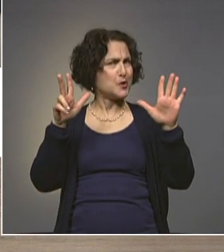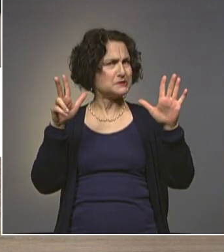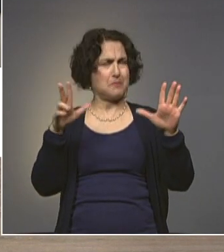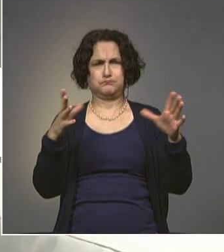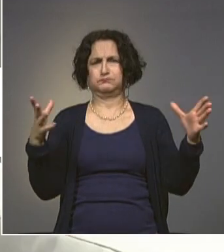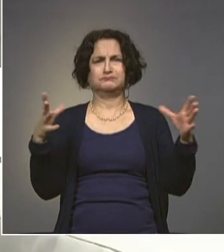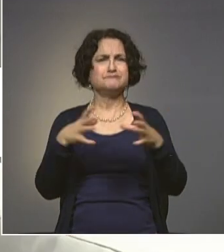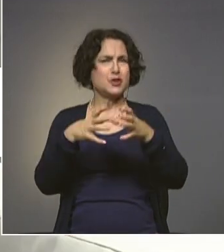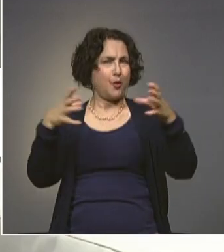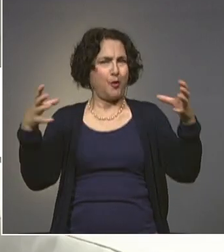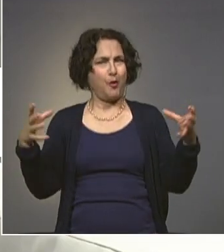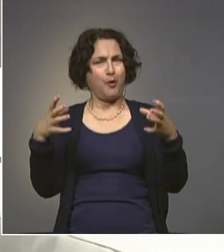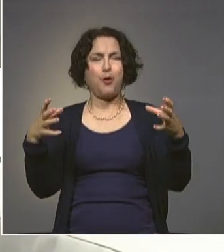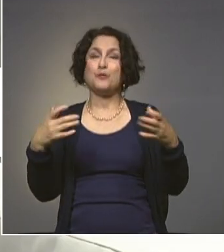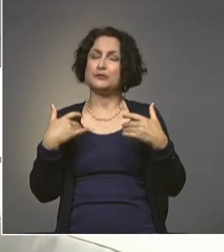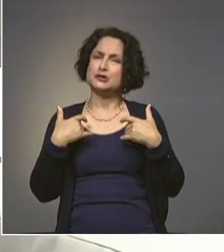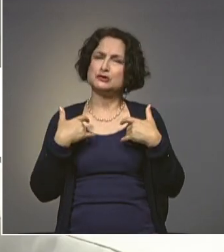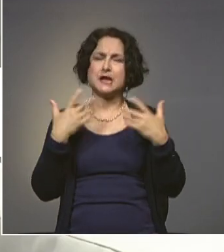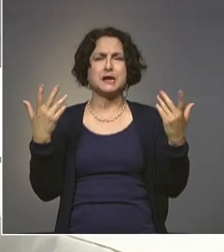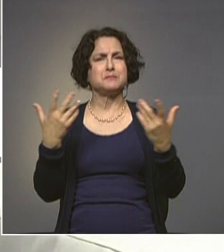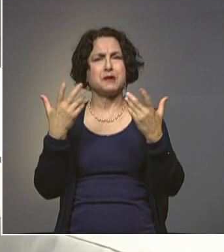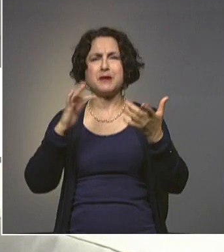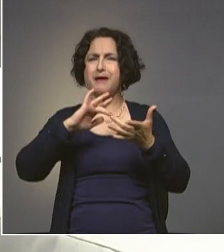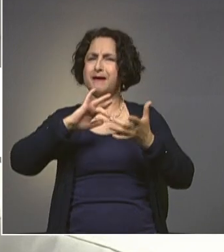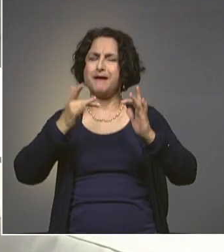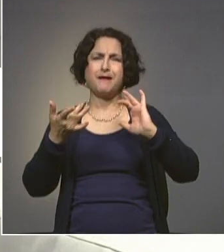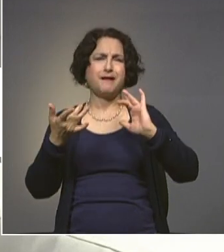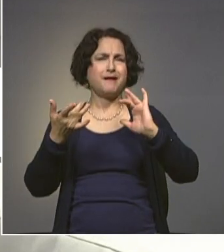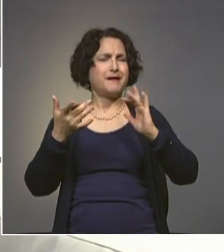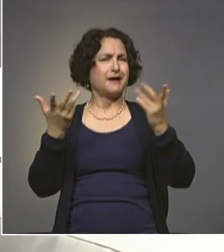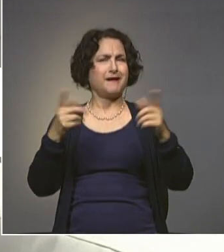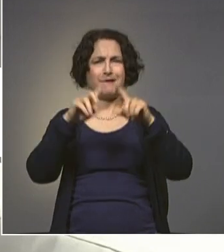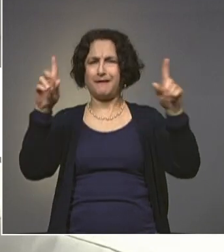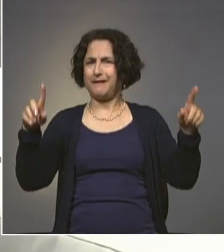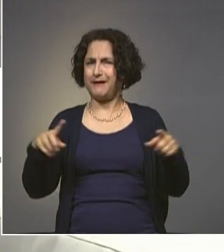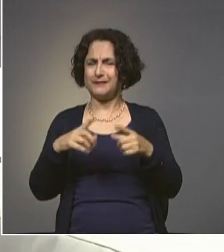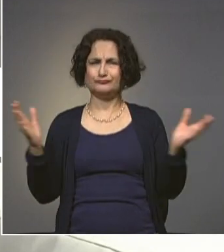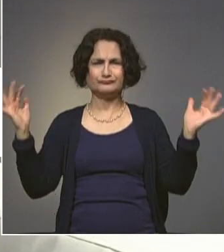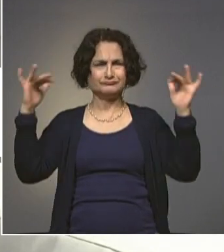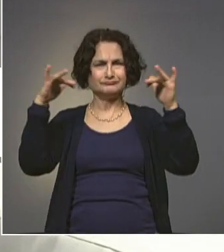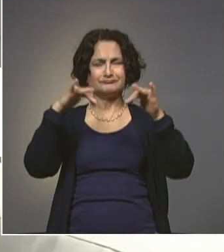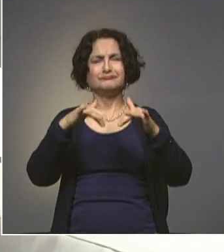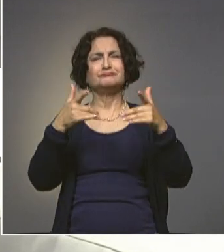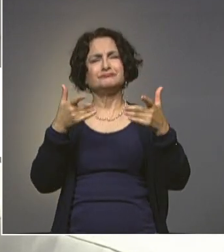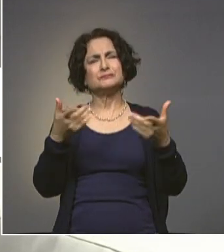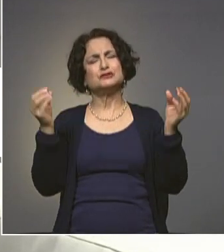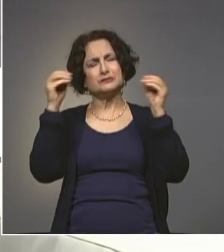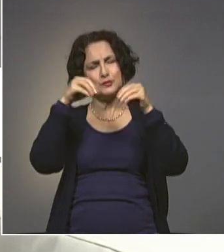виртуален кампус. Ще имаме с платформа, в която ще се регистрират студентите,